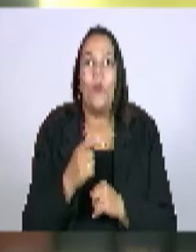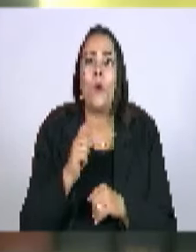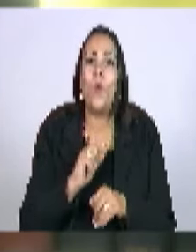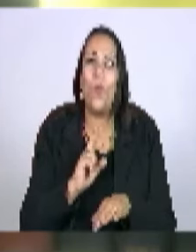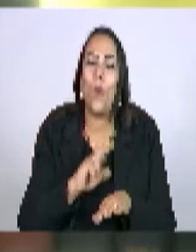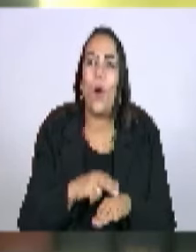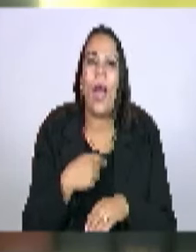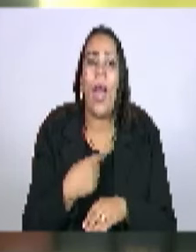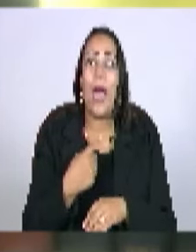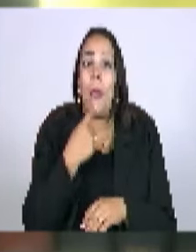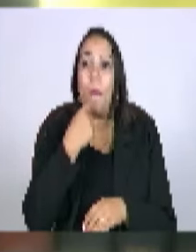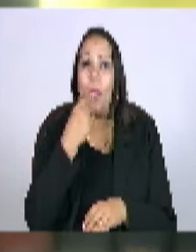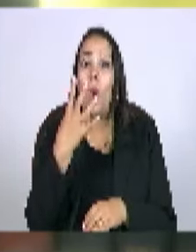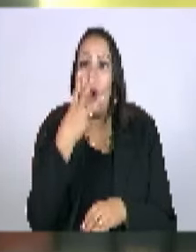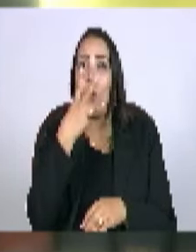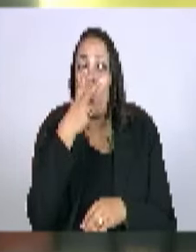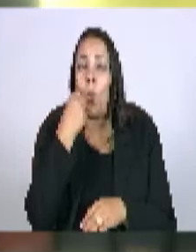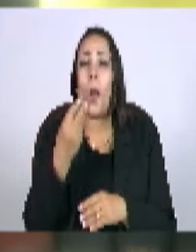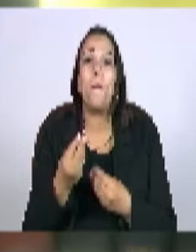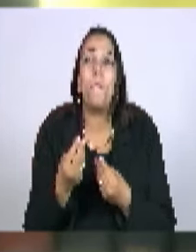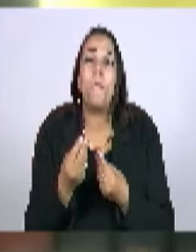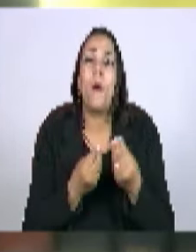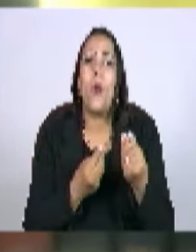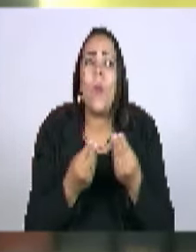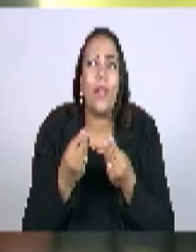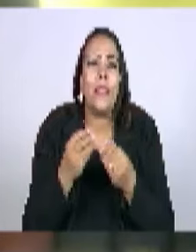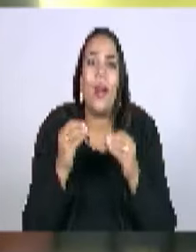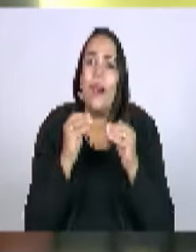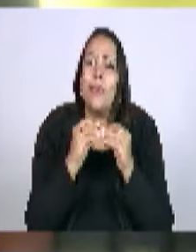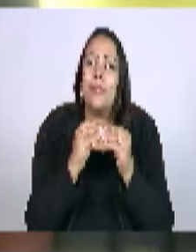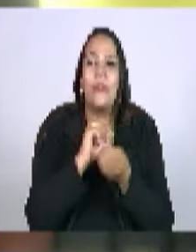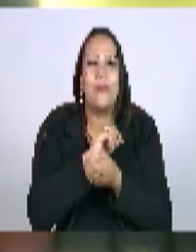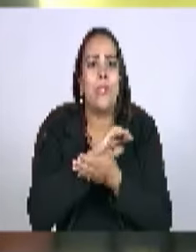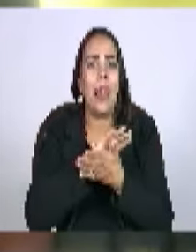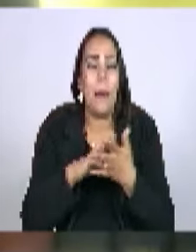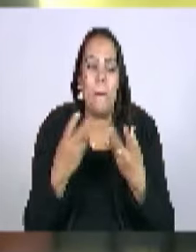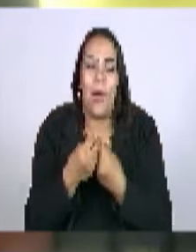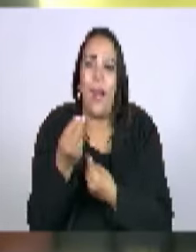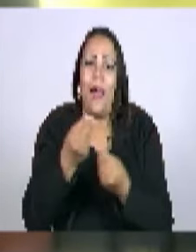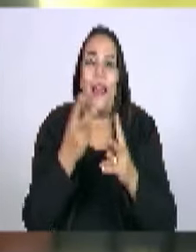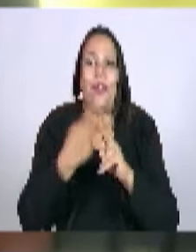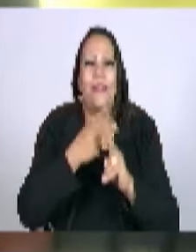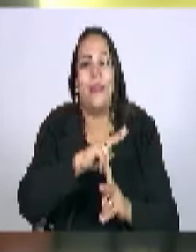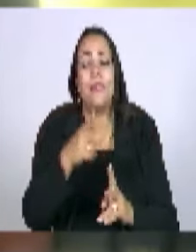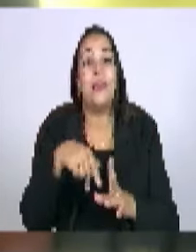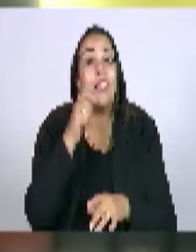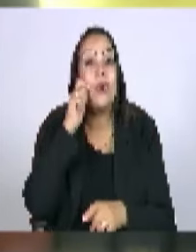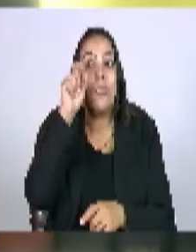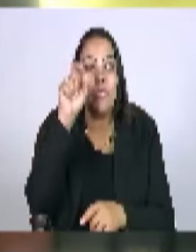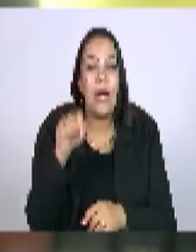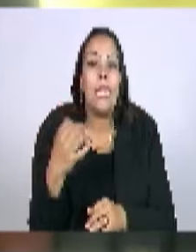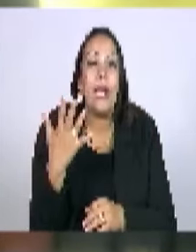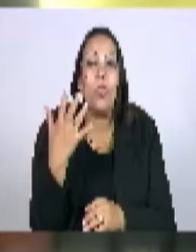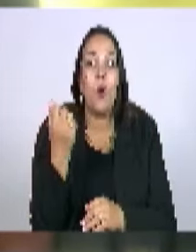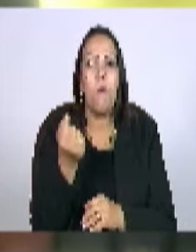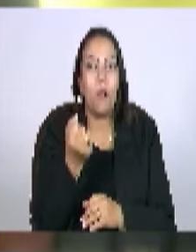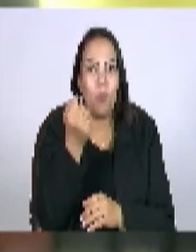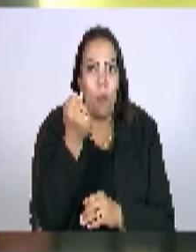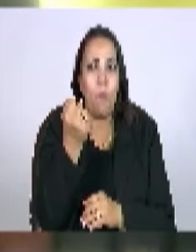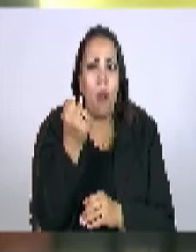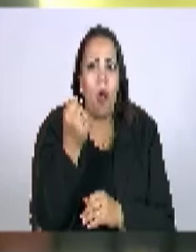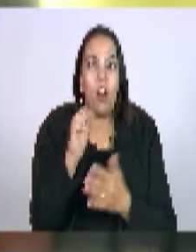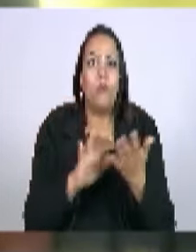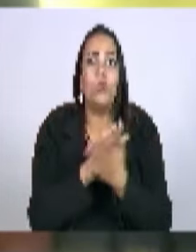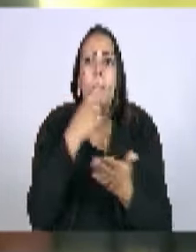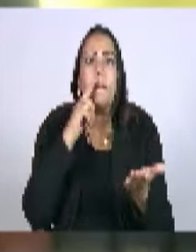وابداء روح الموده والسلام في العلاقه مع الاخرين الانسان اللي ايديه مضمومه ده عنده